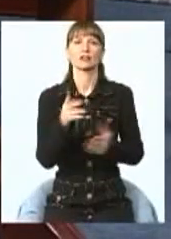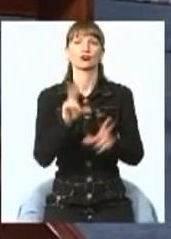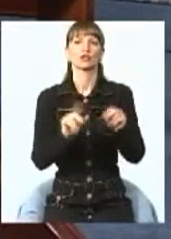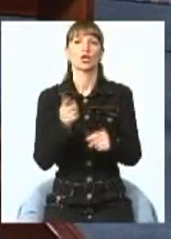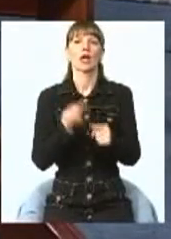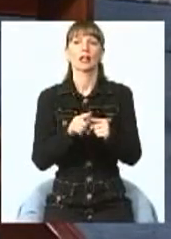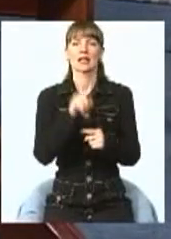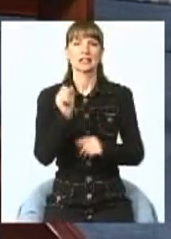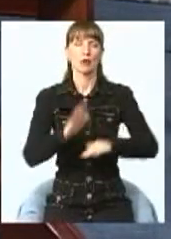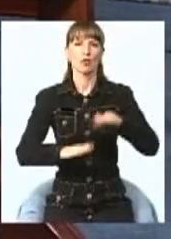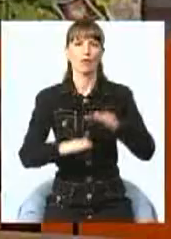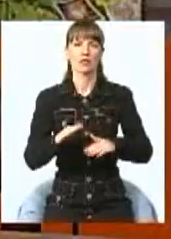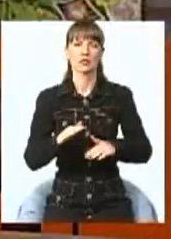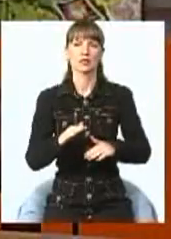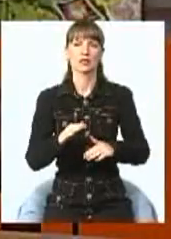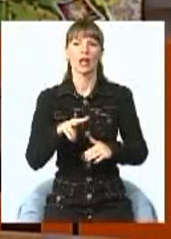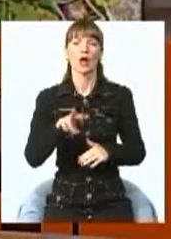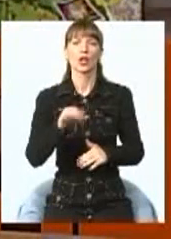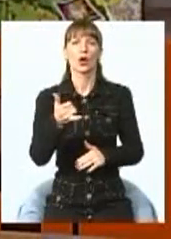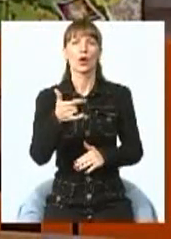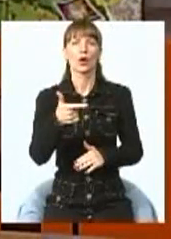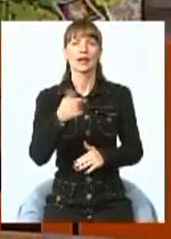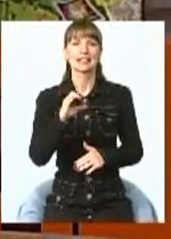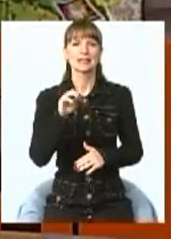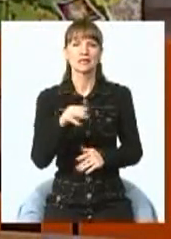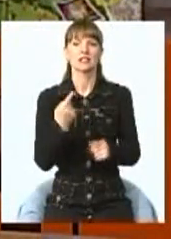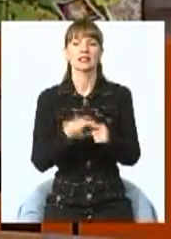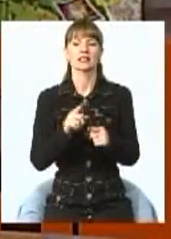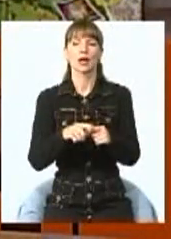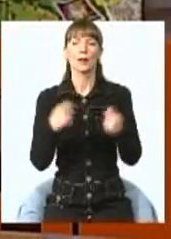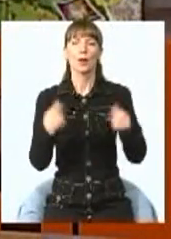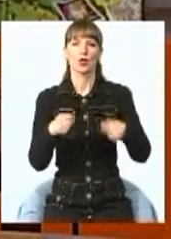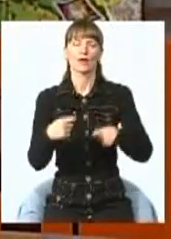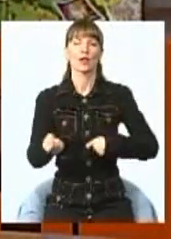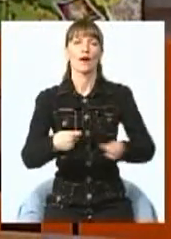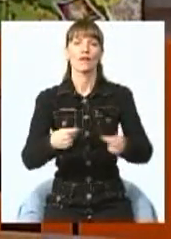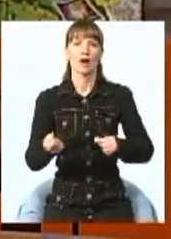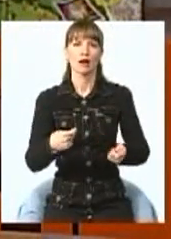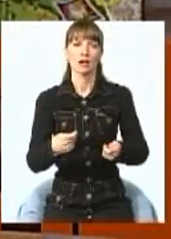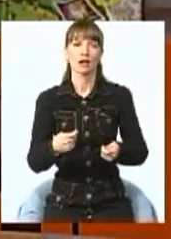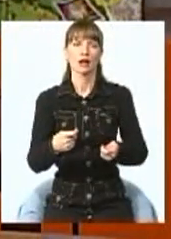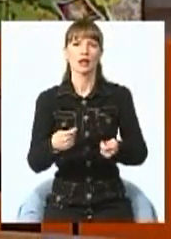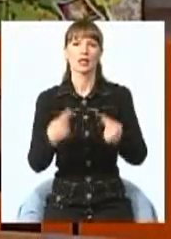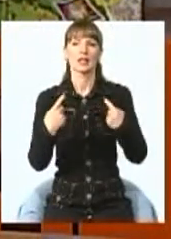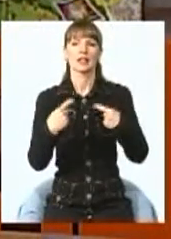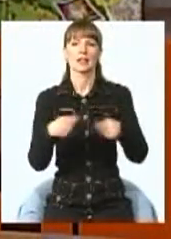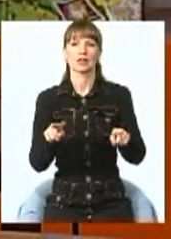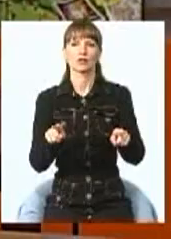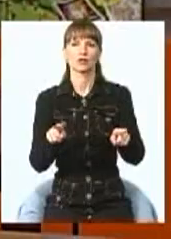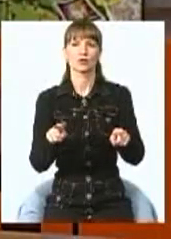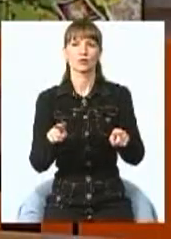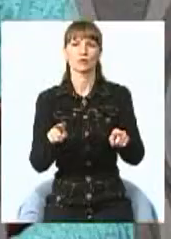за професія? Логіст – це продавець товару іншим